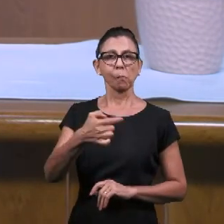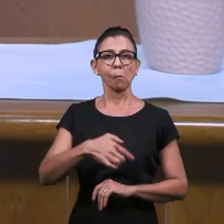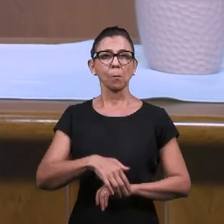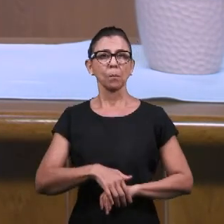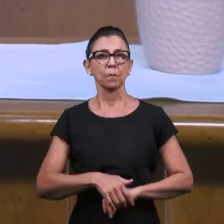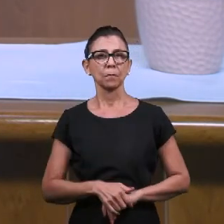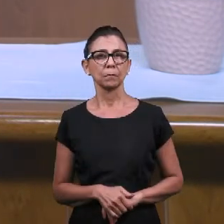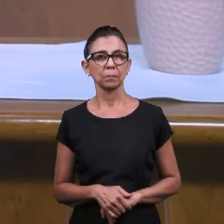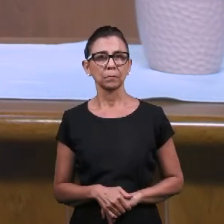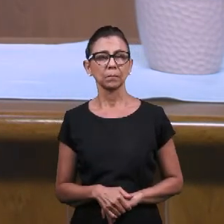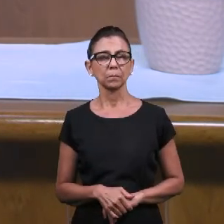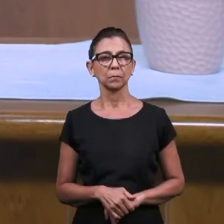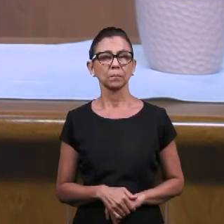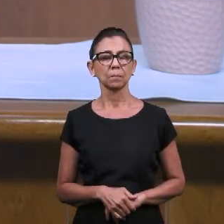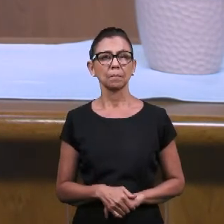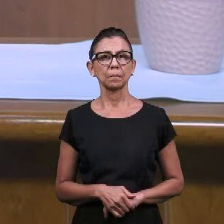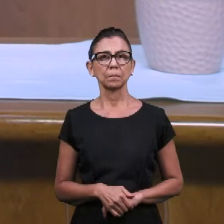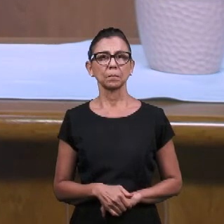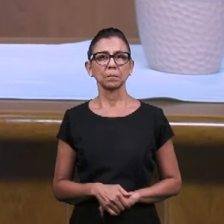в момент, когда